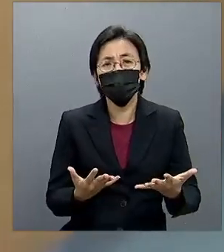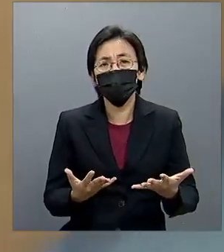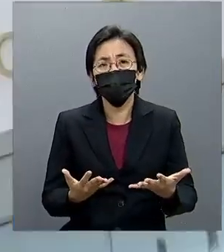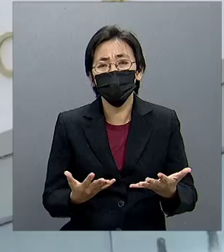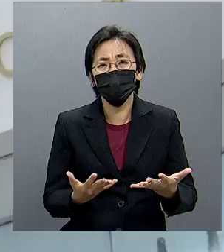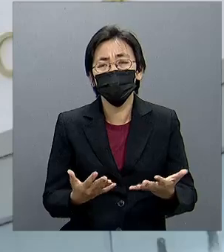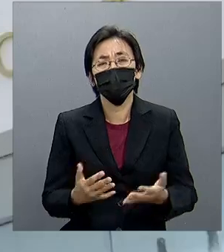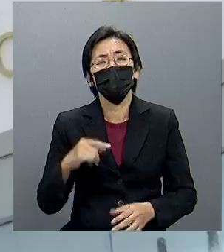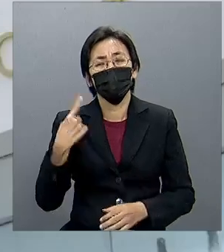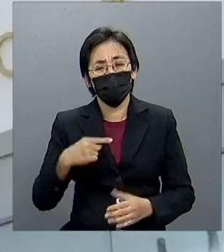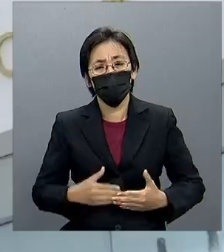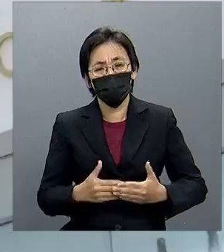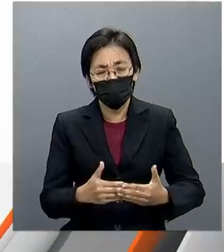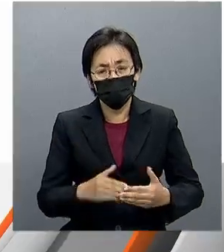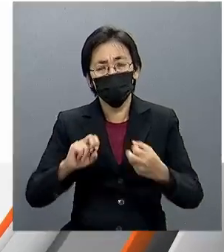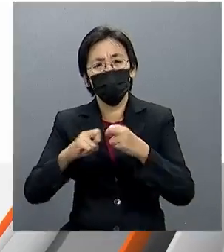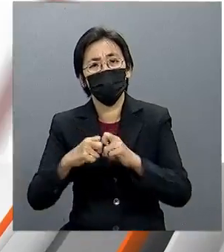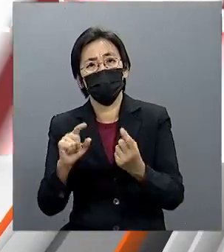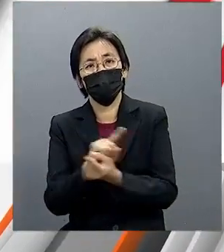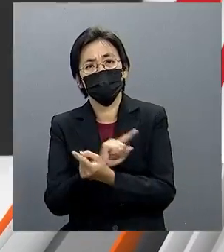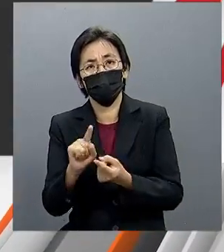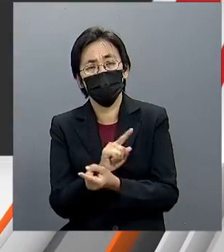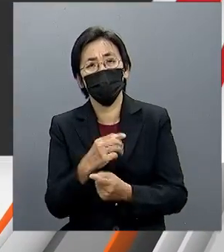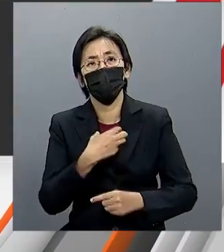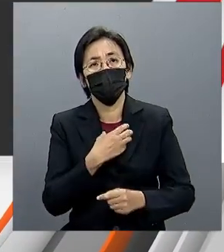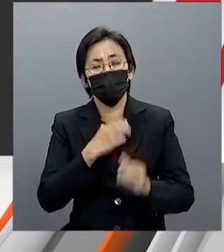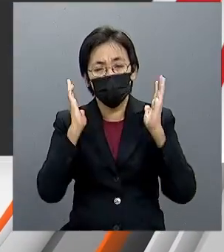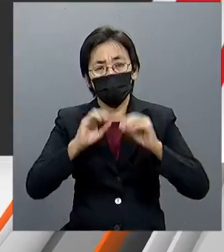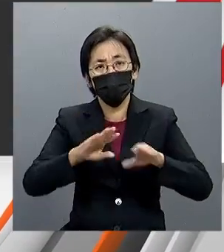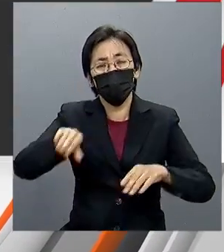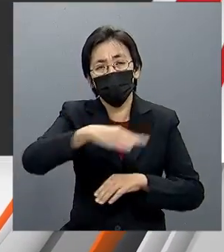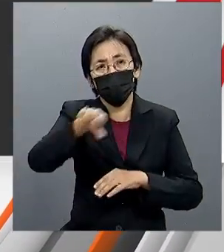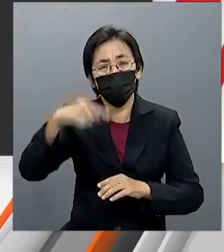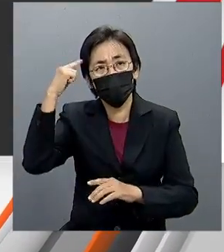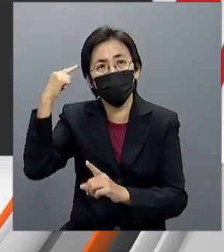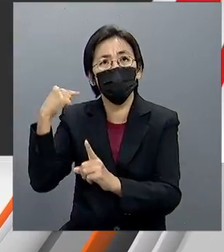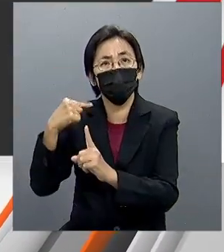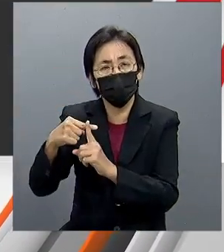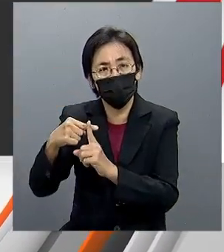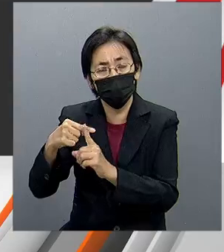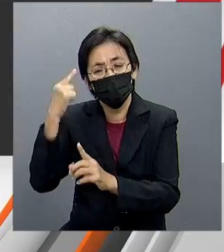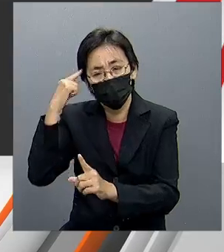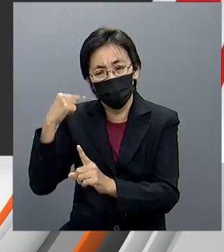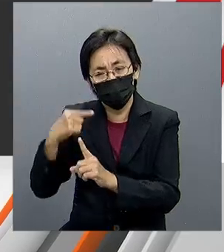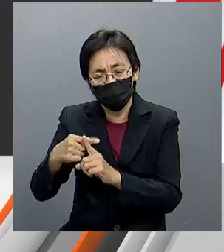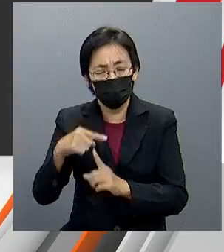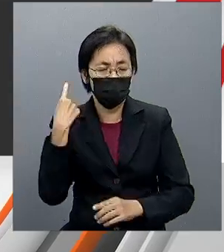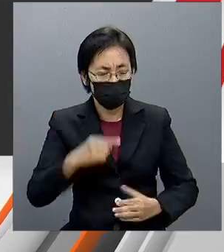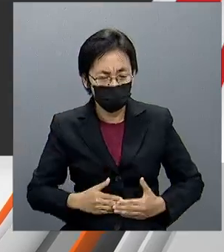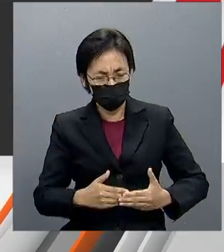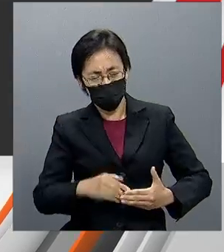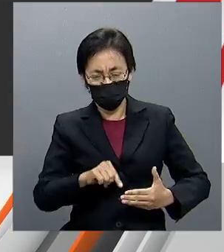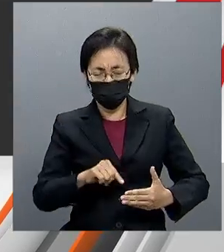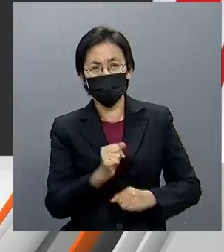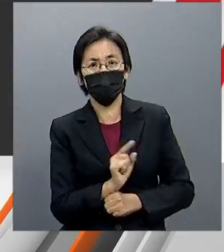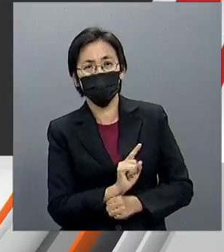วิกฤตของสังคมเนี่ยผมอยากจะชักชวนสังคมเนี่ยให้มองมาทางด้านบวกเป็นโพสิทีฟเอาวิกฤตตรงนี้ให้เป็นโอกาสว่าเราจะทำยังไงที่เราจะใช้กร